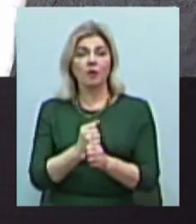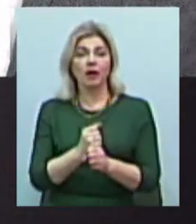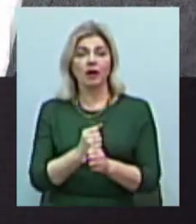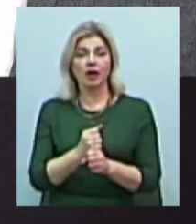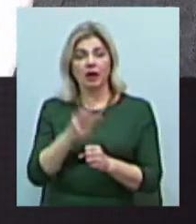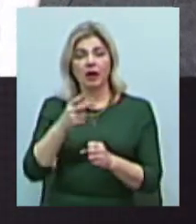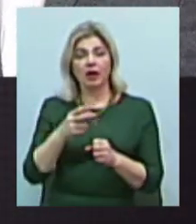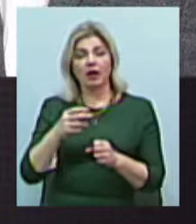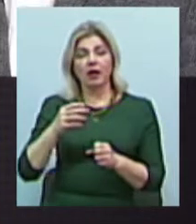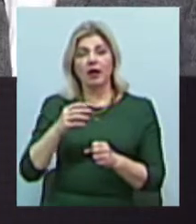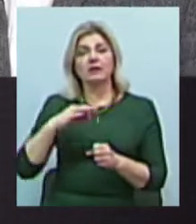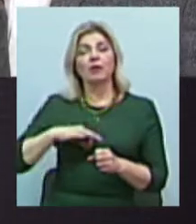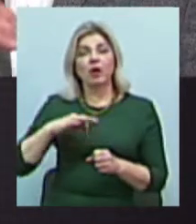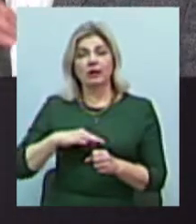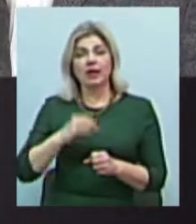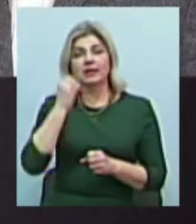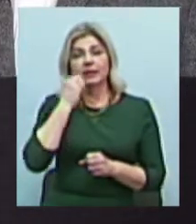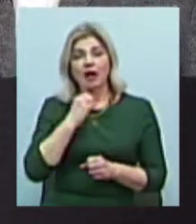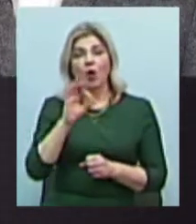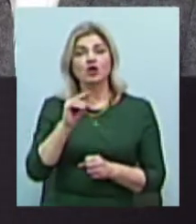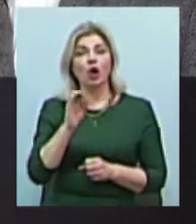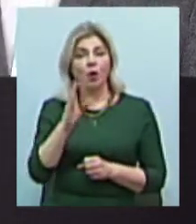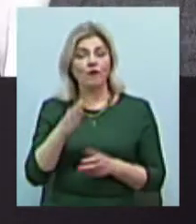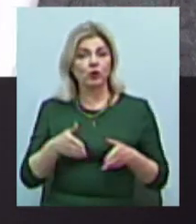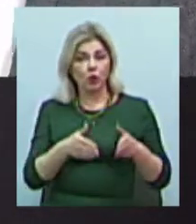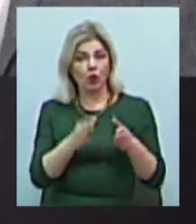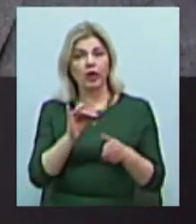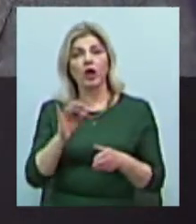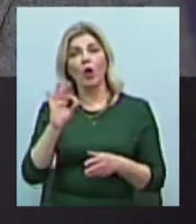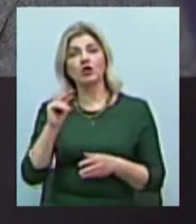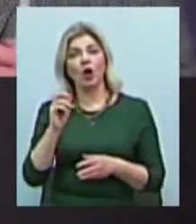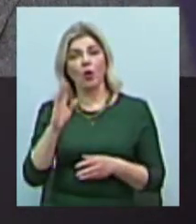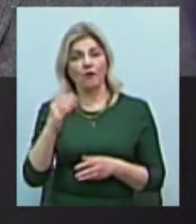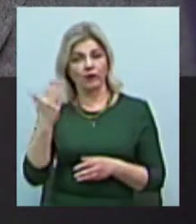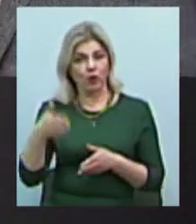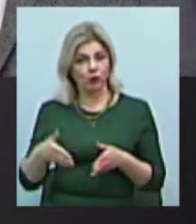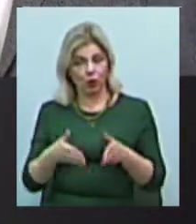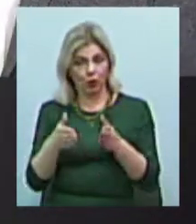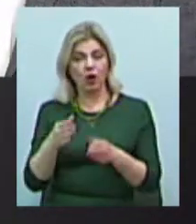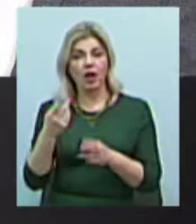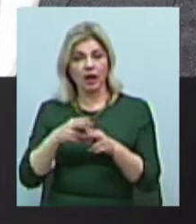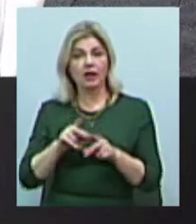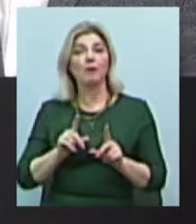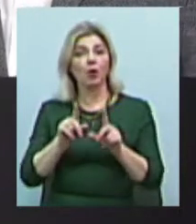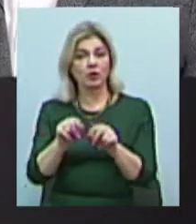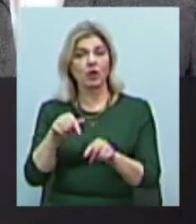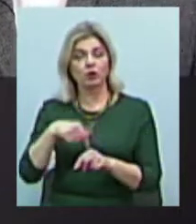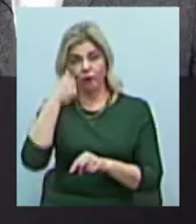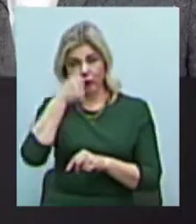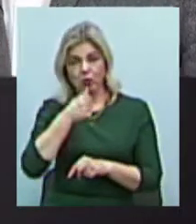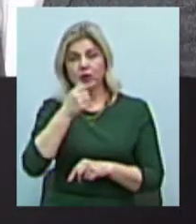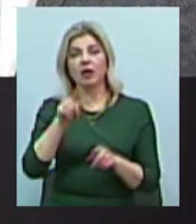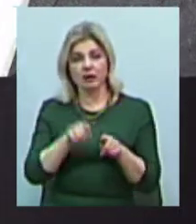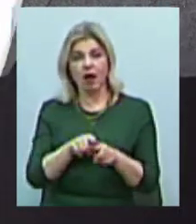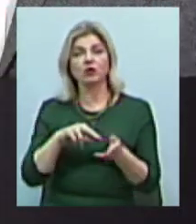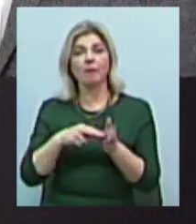рахунок експлуатації між Староочаківською і Очаківською дорогою. В принципі, вона проїзна. В цьому році ми також плануємо